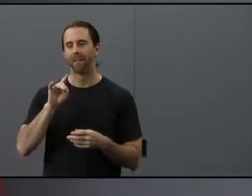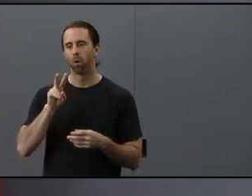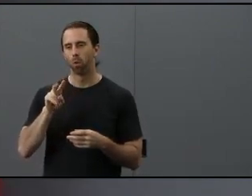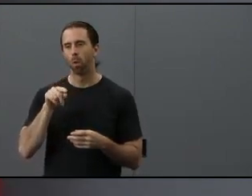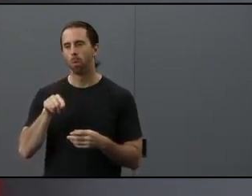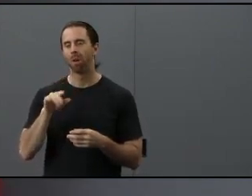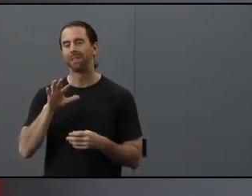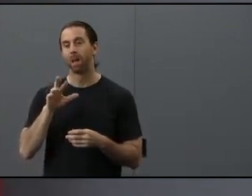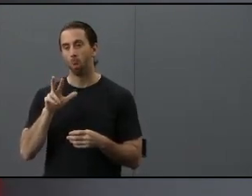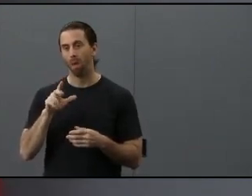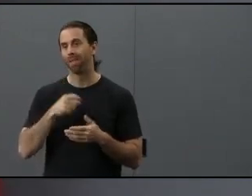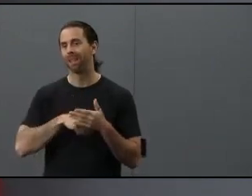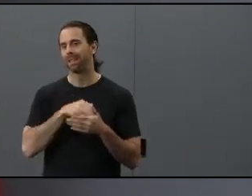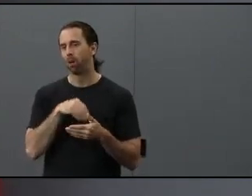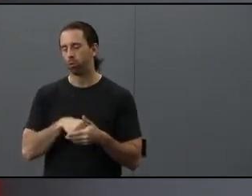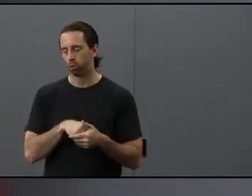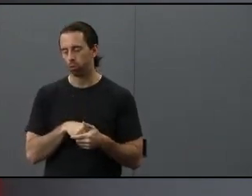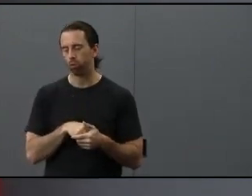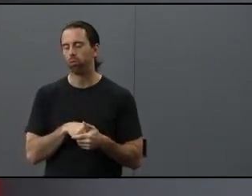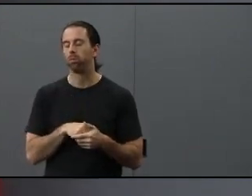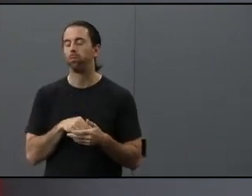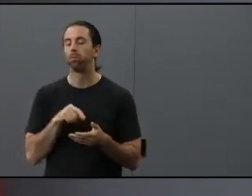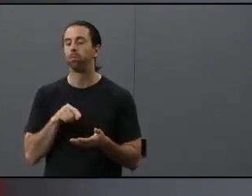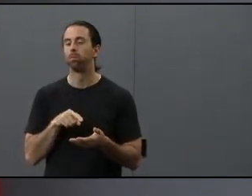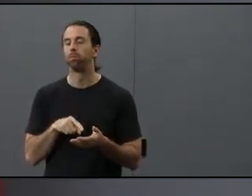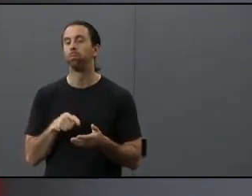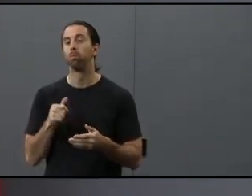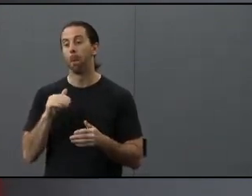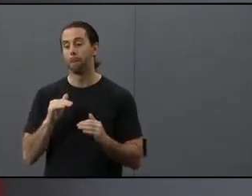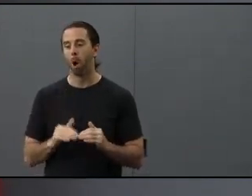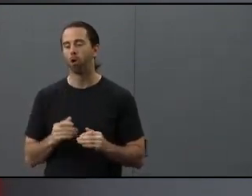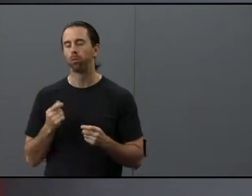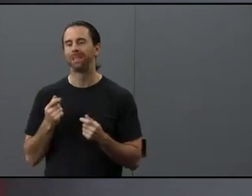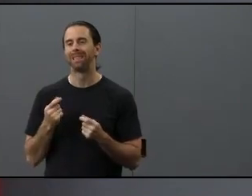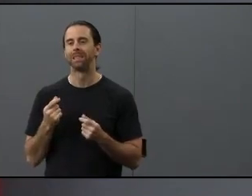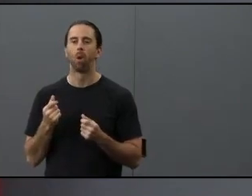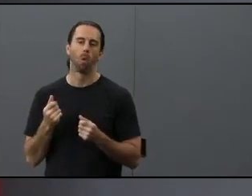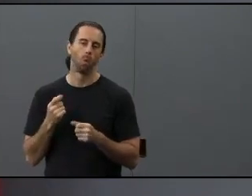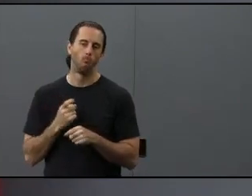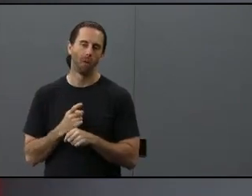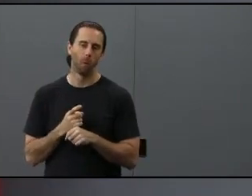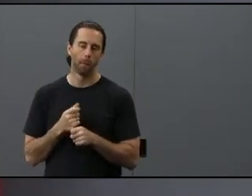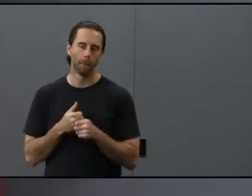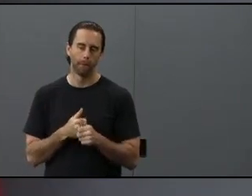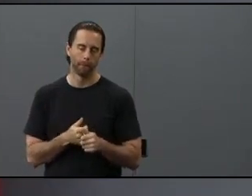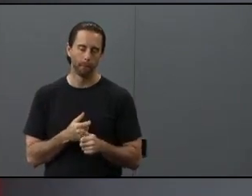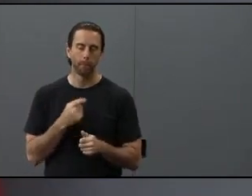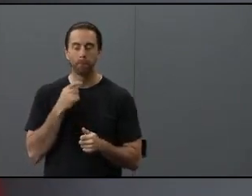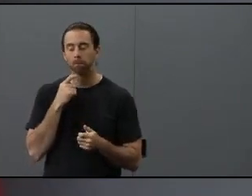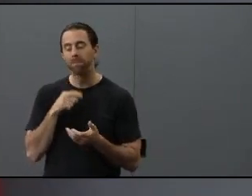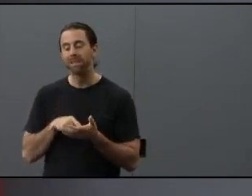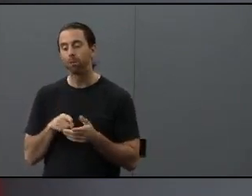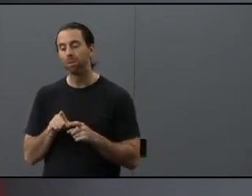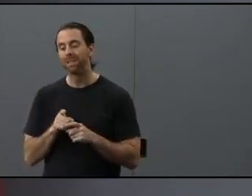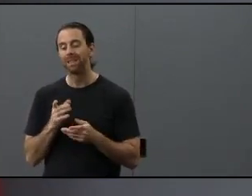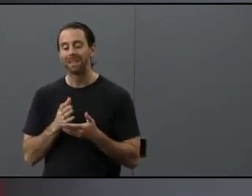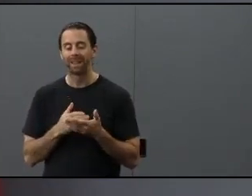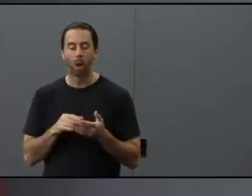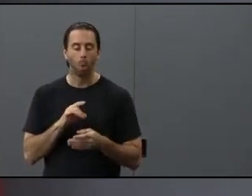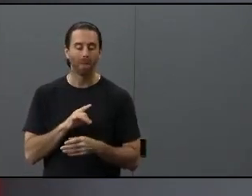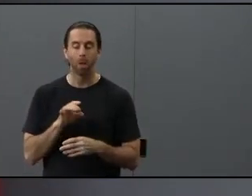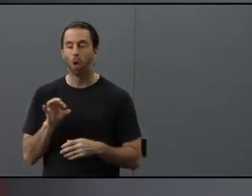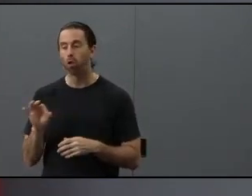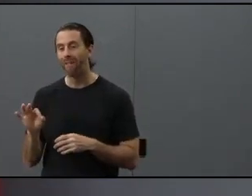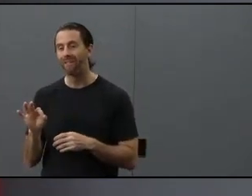176382,53 tax incluse celle-ci étant la plus basse souousmission conforme on mentionne que les secteurs 8